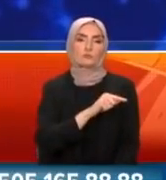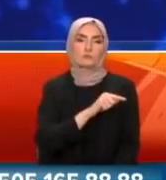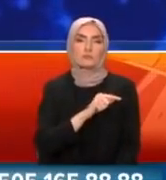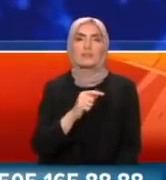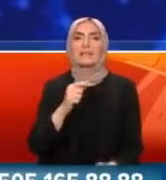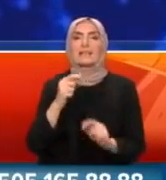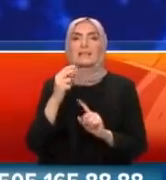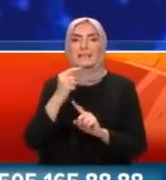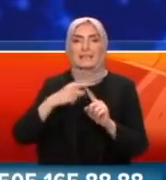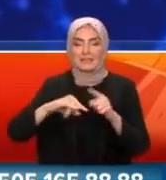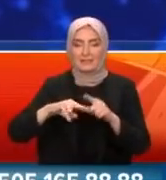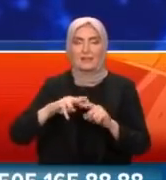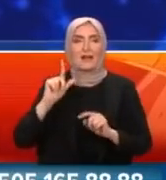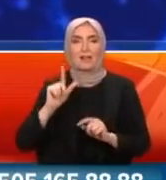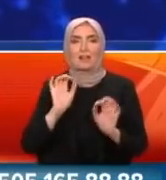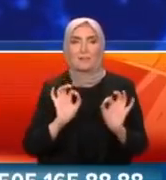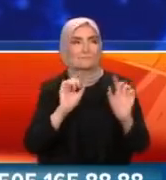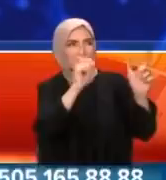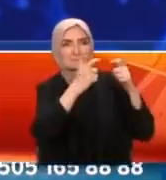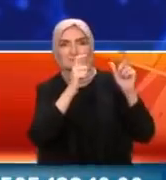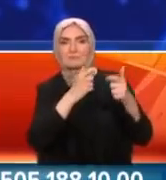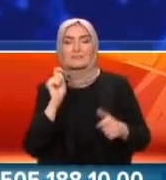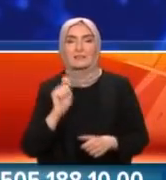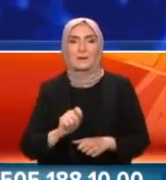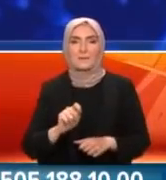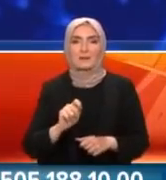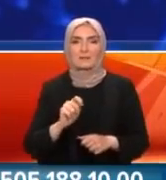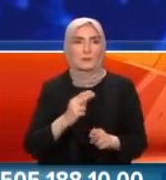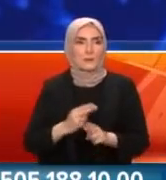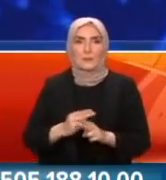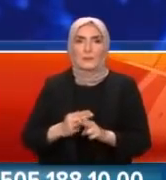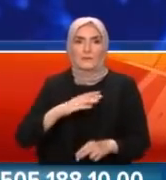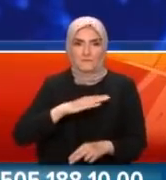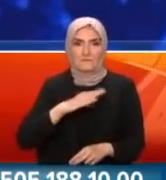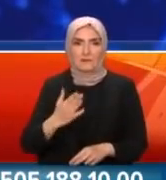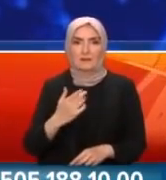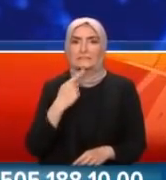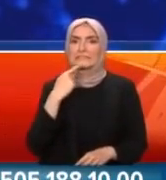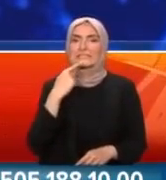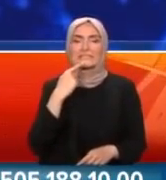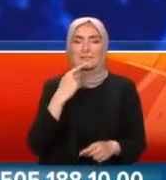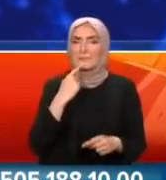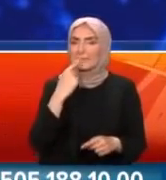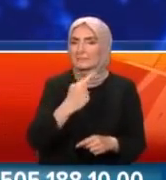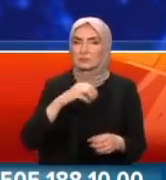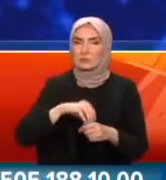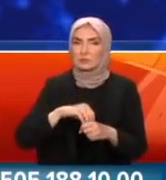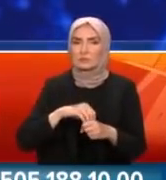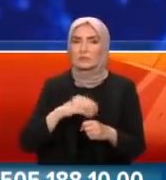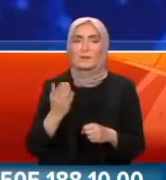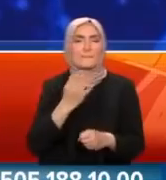yılda 1 milyar liralık satış mevzu bayız Propaganda için her türlü masrafı göze